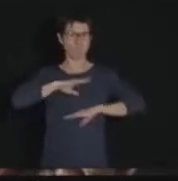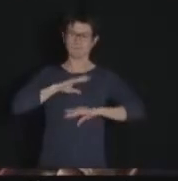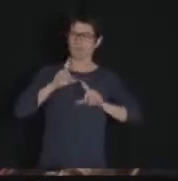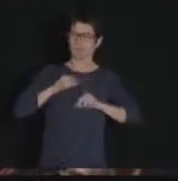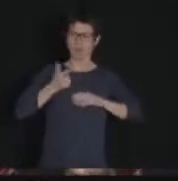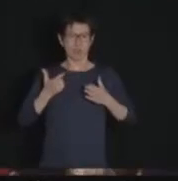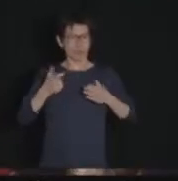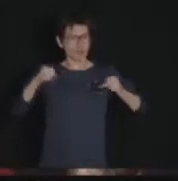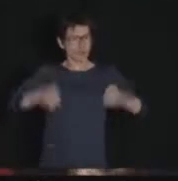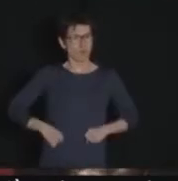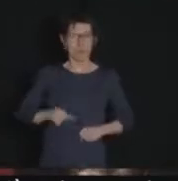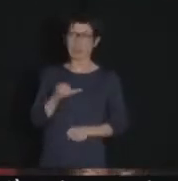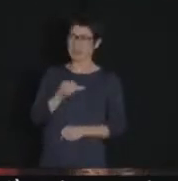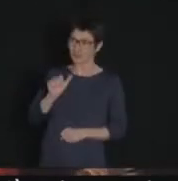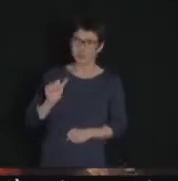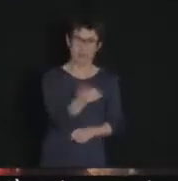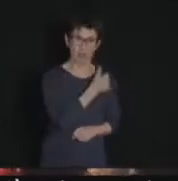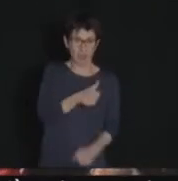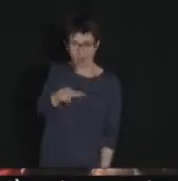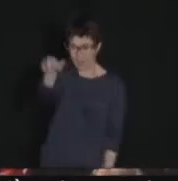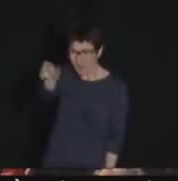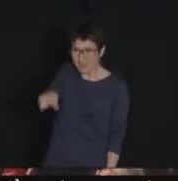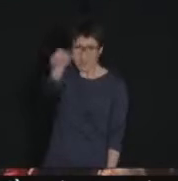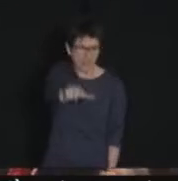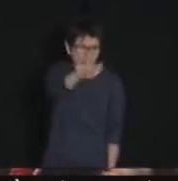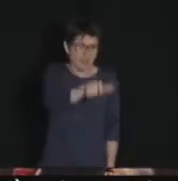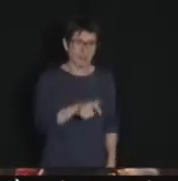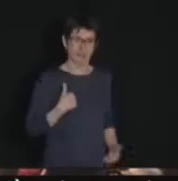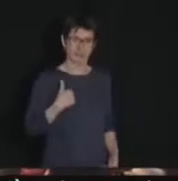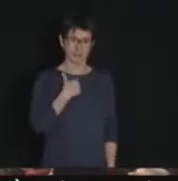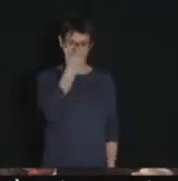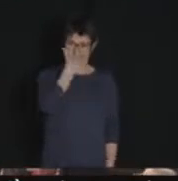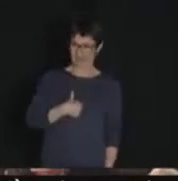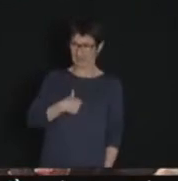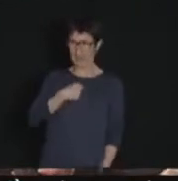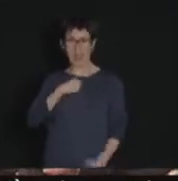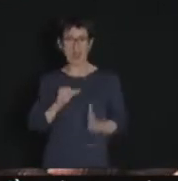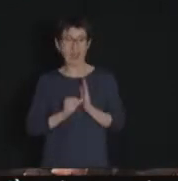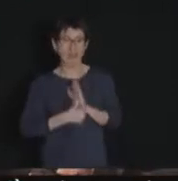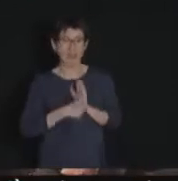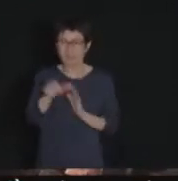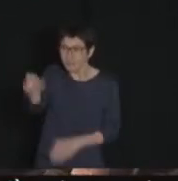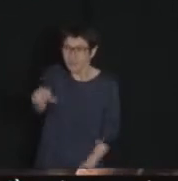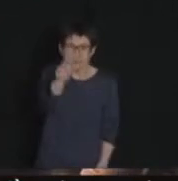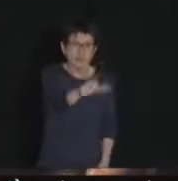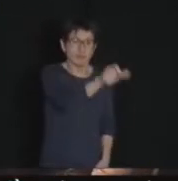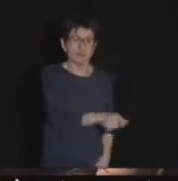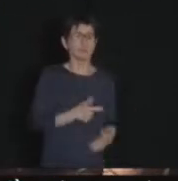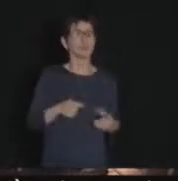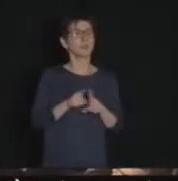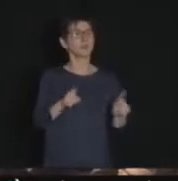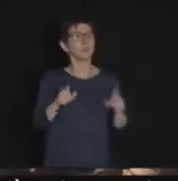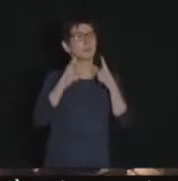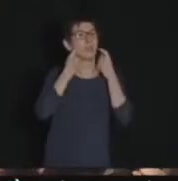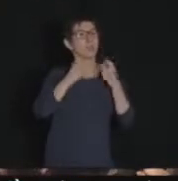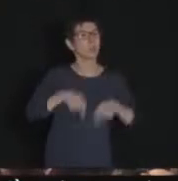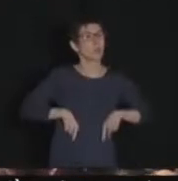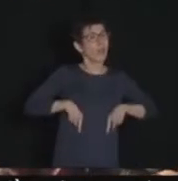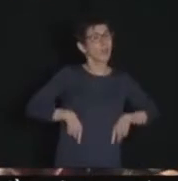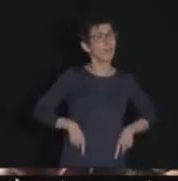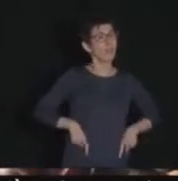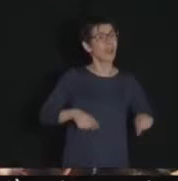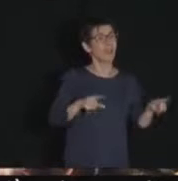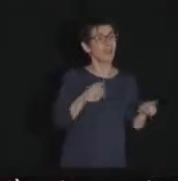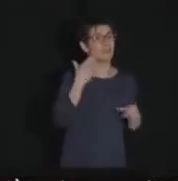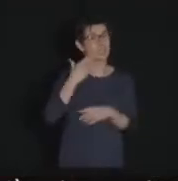passe et de rétablir votre souveraineté, la vôtre personnelle, sur vos droits en tant que personne, mais aussi la souveraineté de l'État.